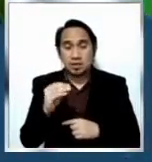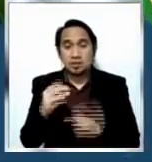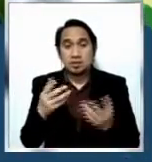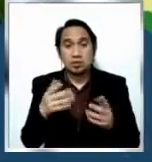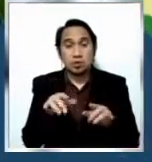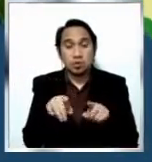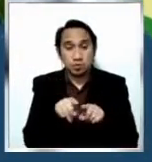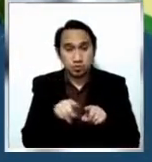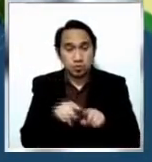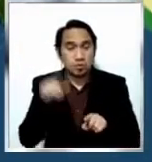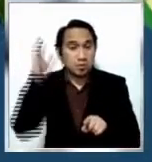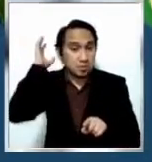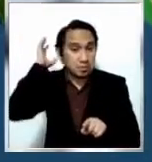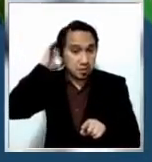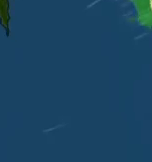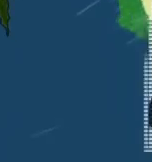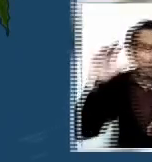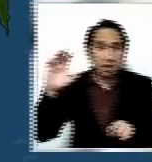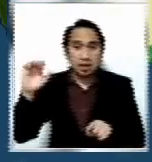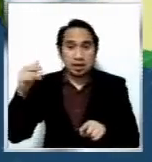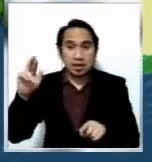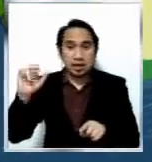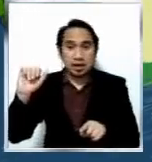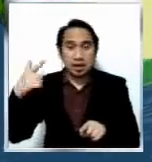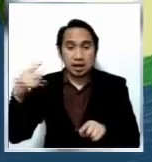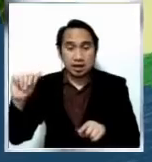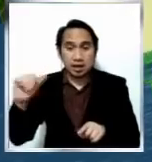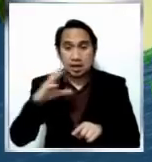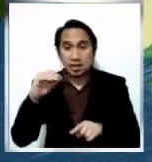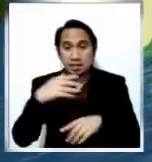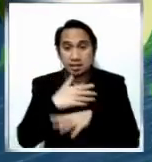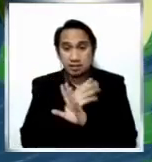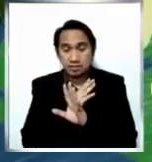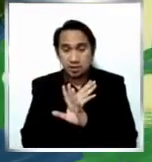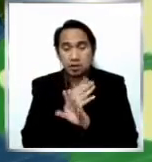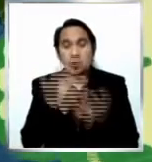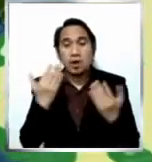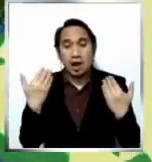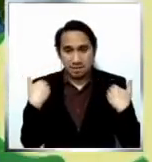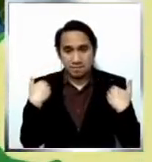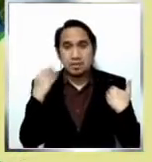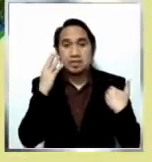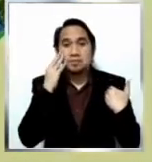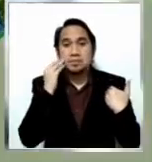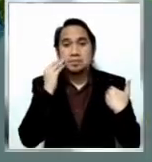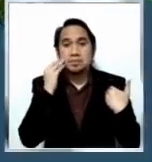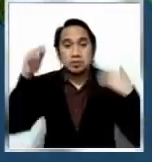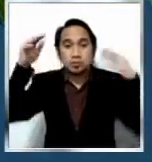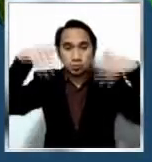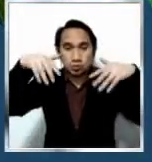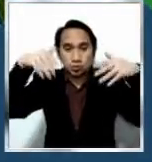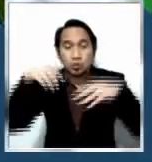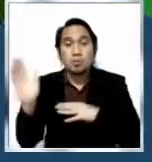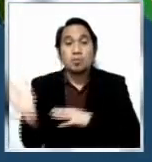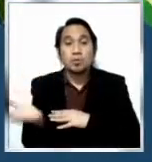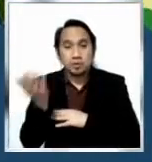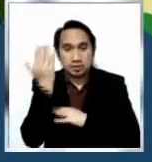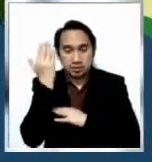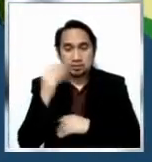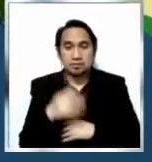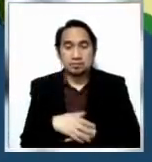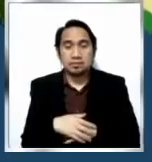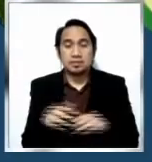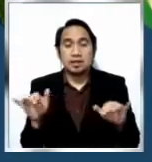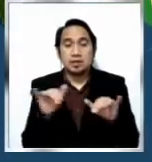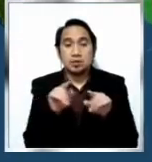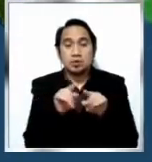sa Caraga at Davao Region, kung saan umaga pa lang may mga pag-ulan na. Gayun din sa Northern Mindanao at Soxargen